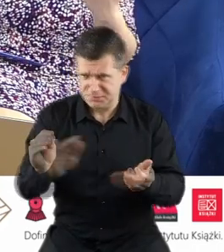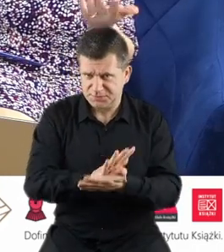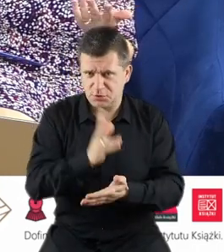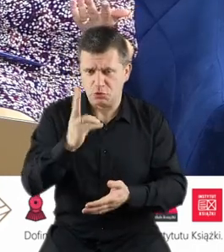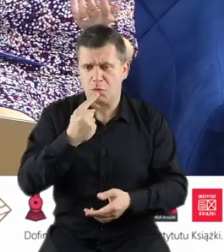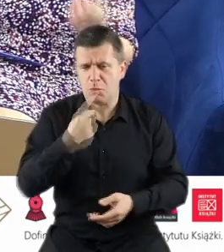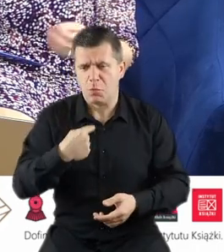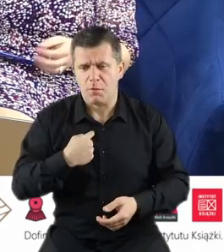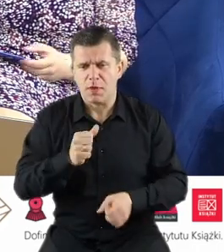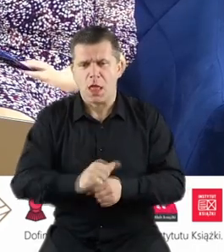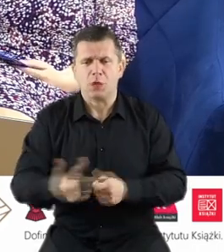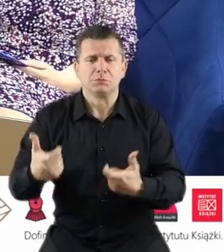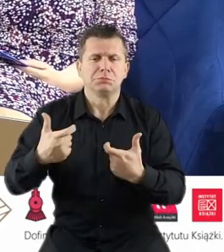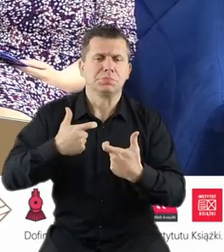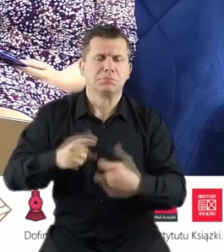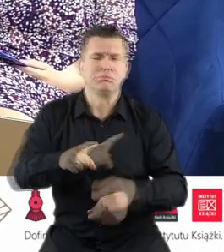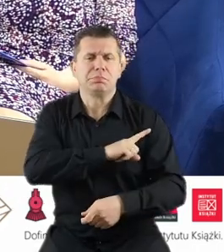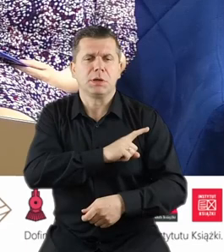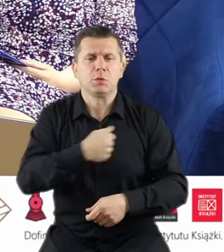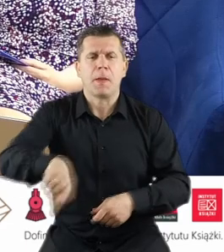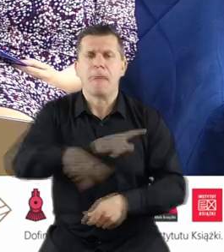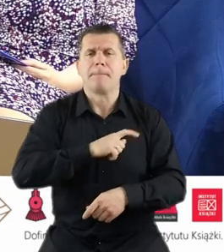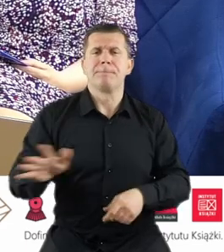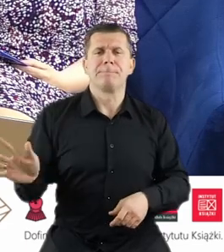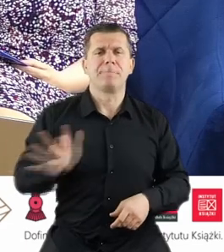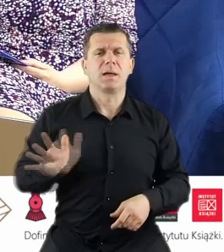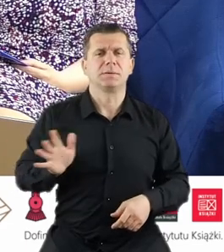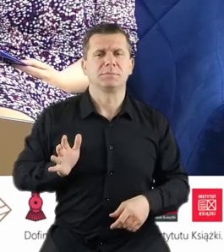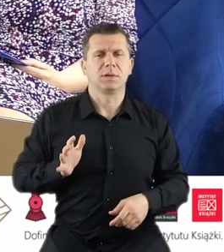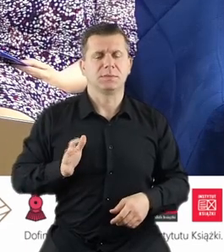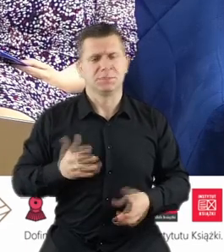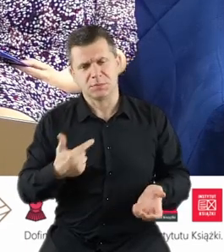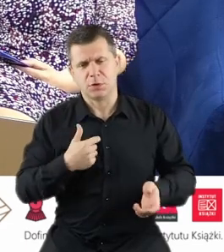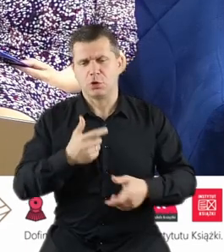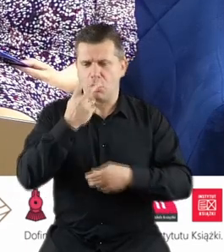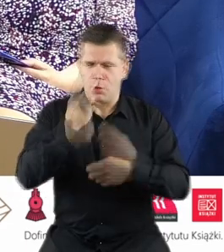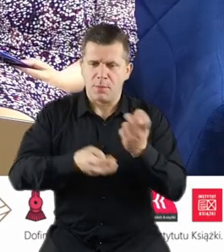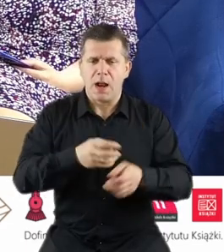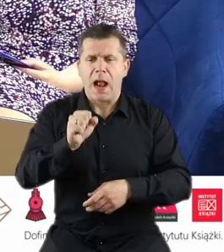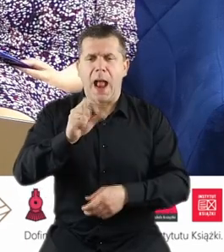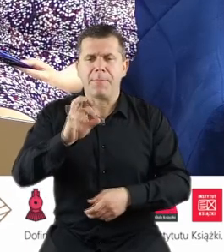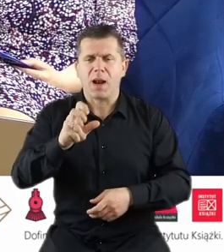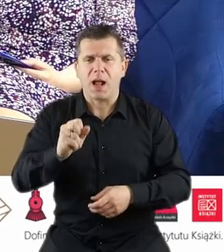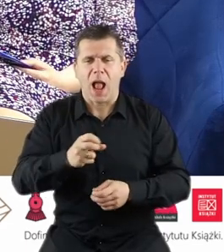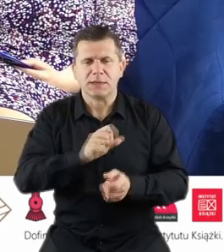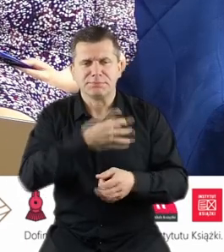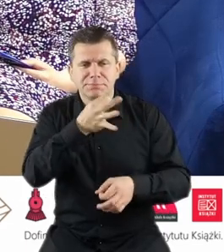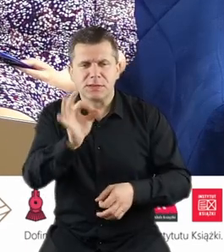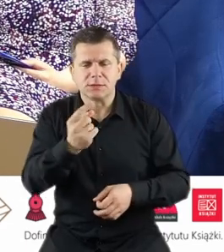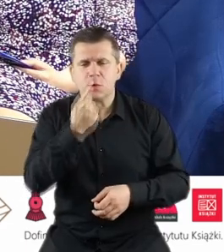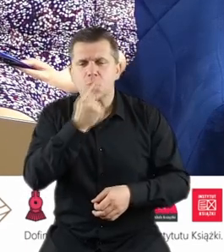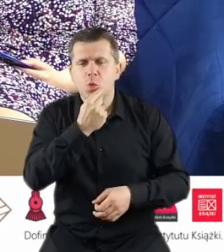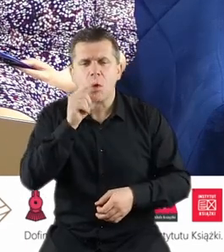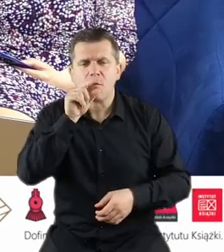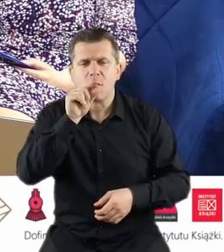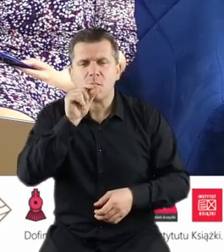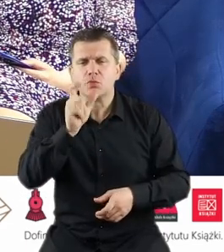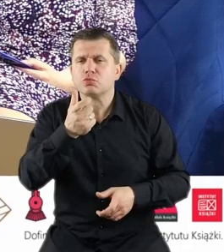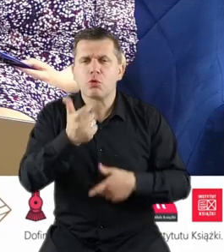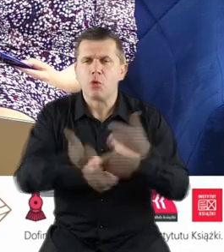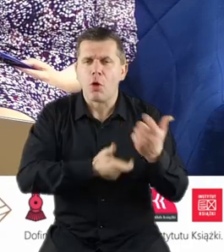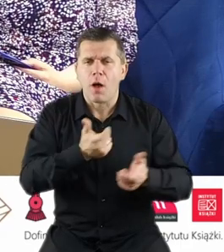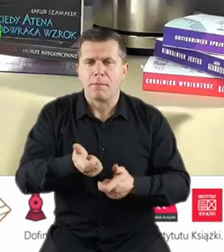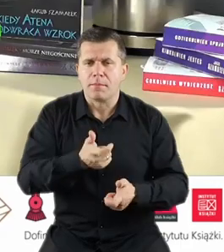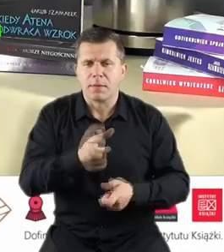czuwa nad naszym bezpieczeństwem. No i stosujemy aplikację do czytania z ruchu warg. No i po co nagrywać właściwie? No oczywiście jest